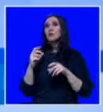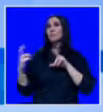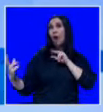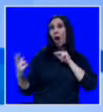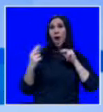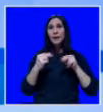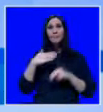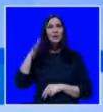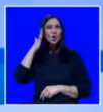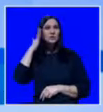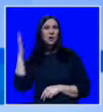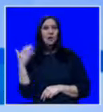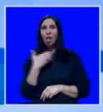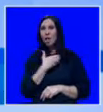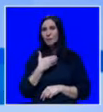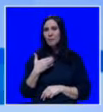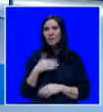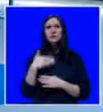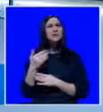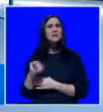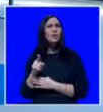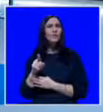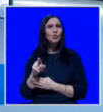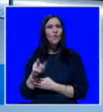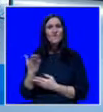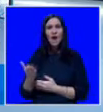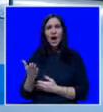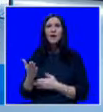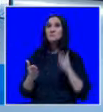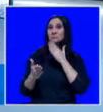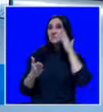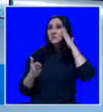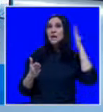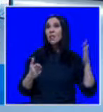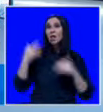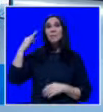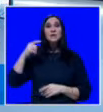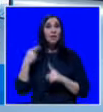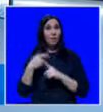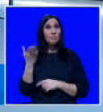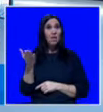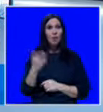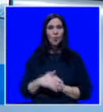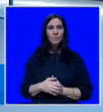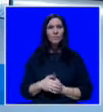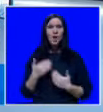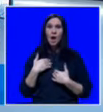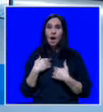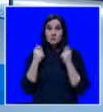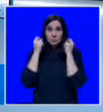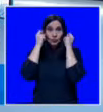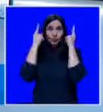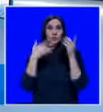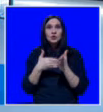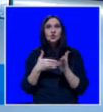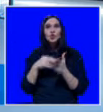размениха от страна на Делян Пеевски и след това от страна на президента към него? Аз съм много учуден,